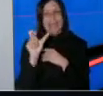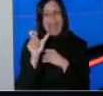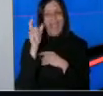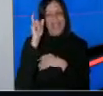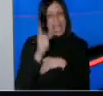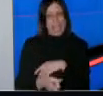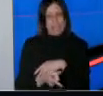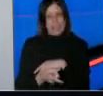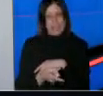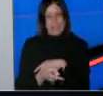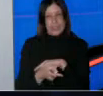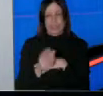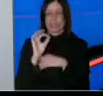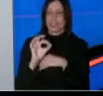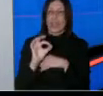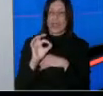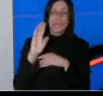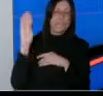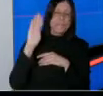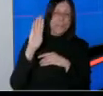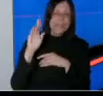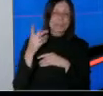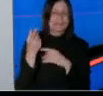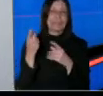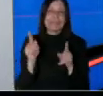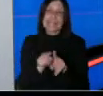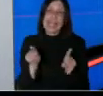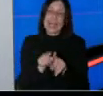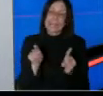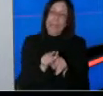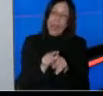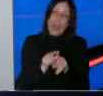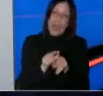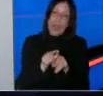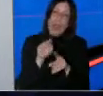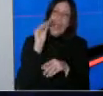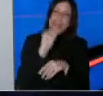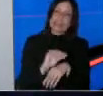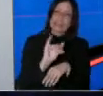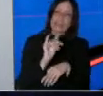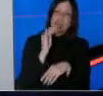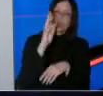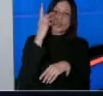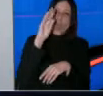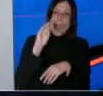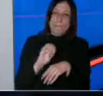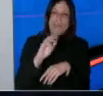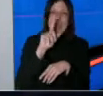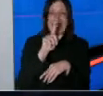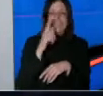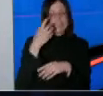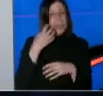התחייבות מנתניהו, זה קצת כמו לשים את יורם לס כפרזנטור נגד